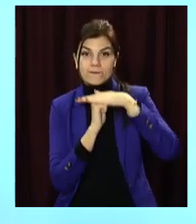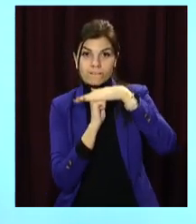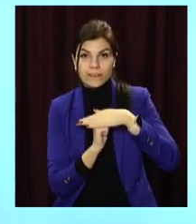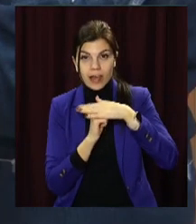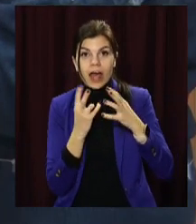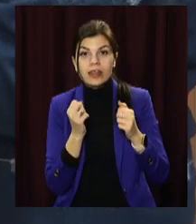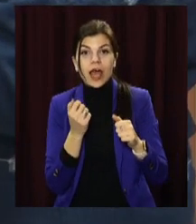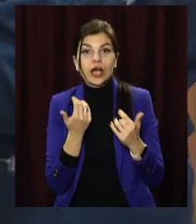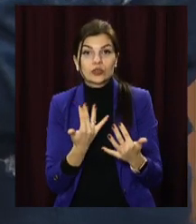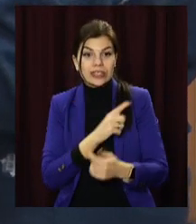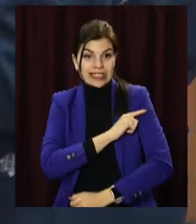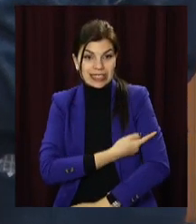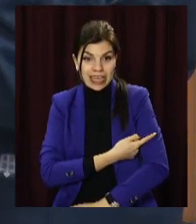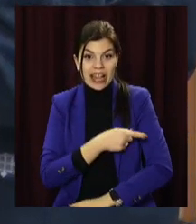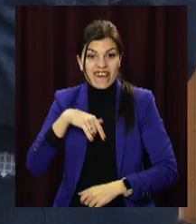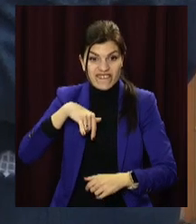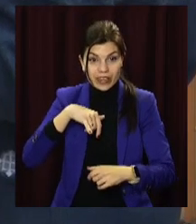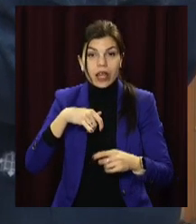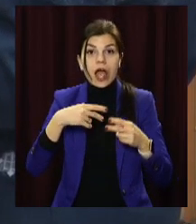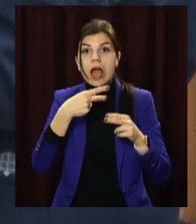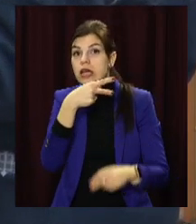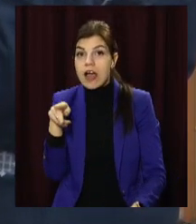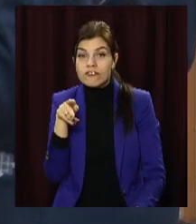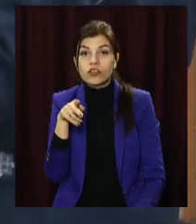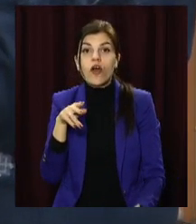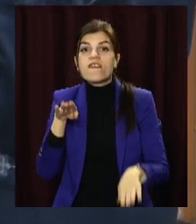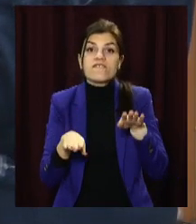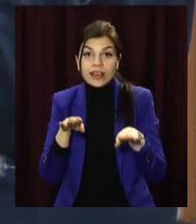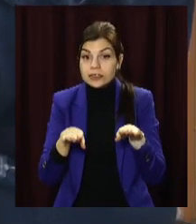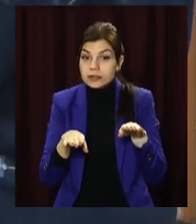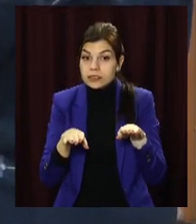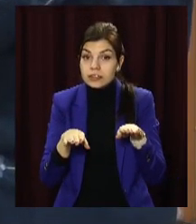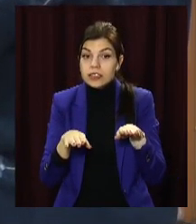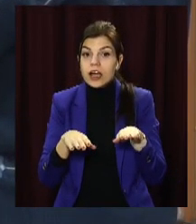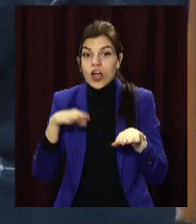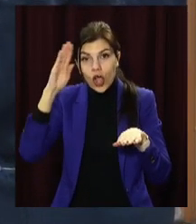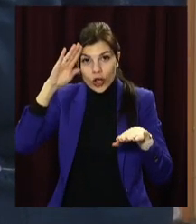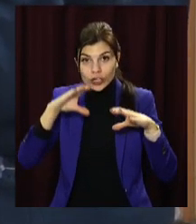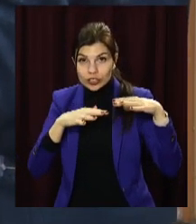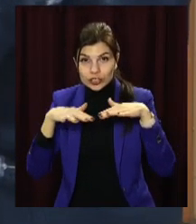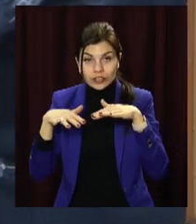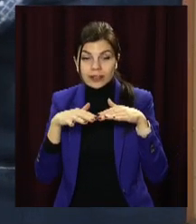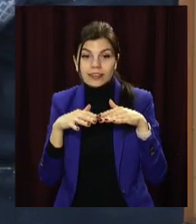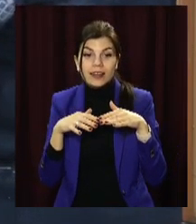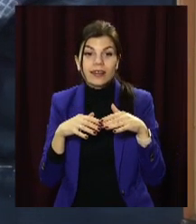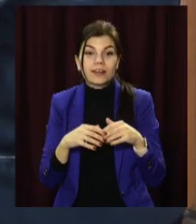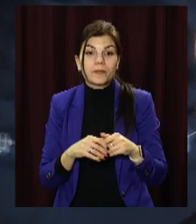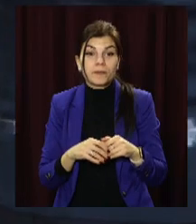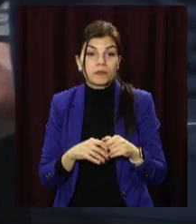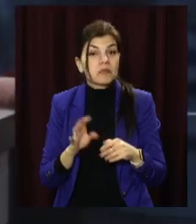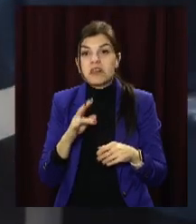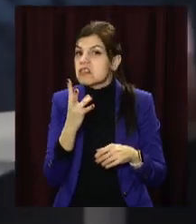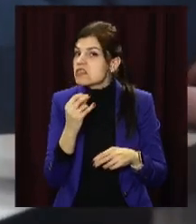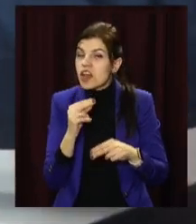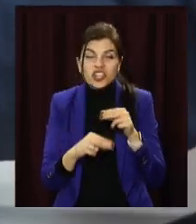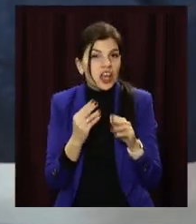на це відерце, дорівнює вазі рідини в об'ємі зануреного тіла. Не через книжки і